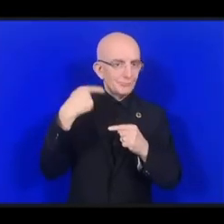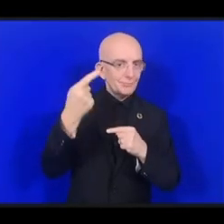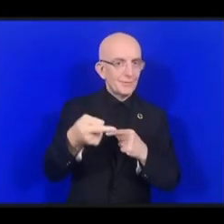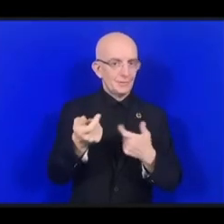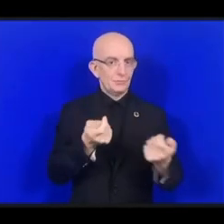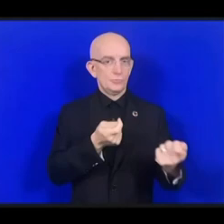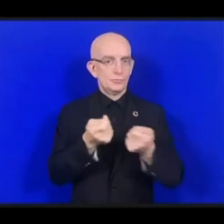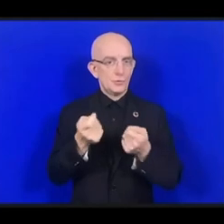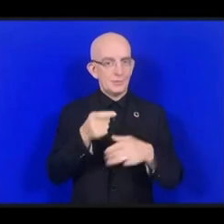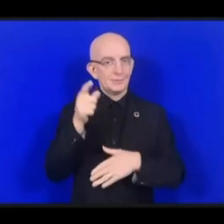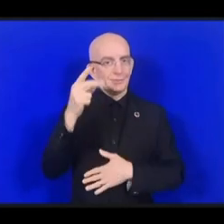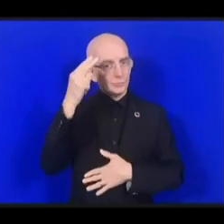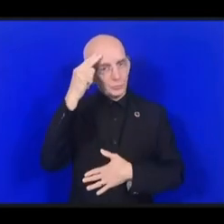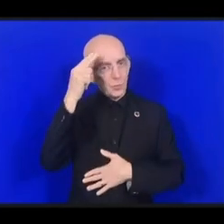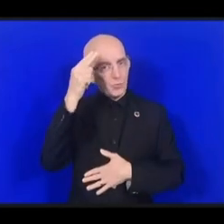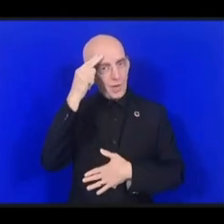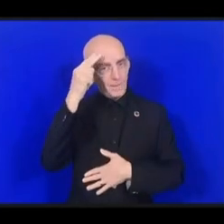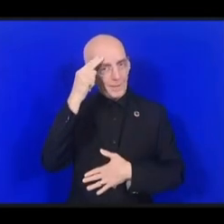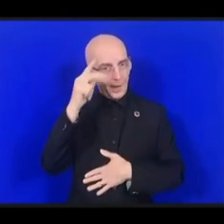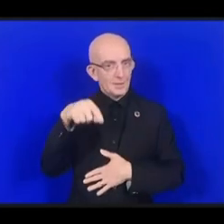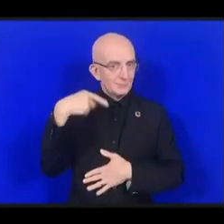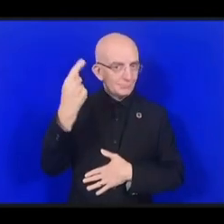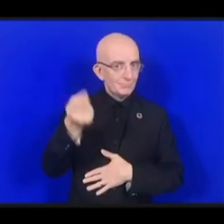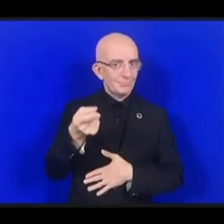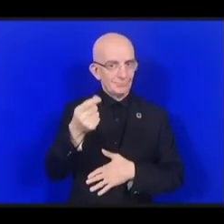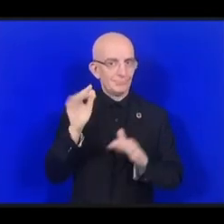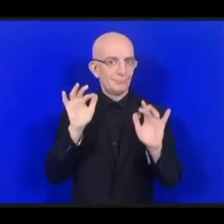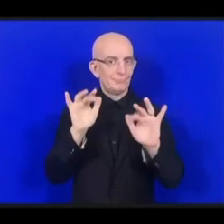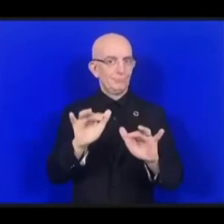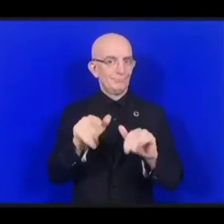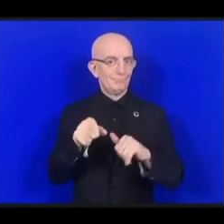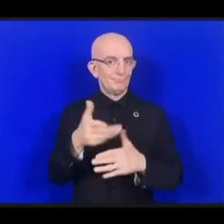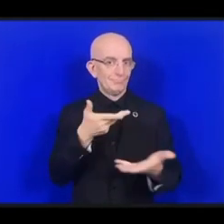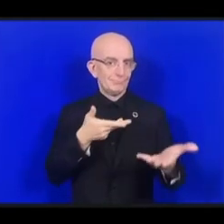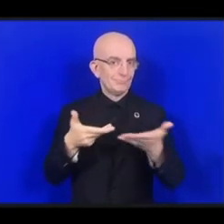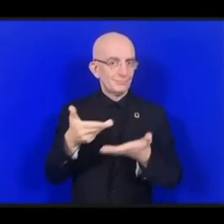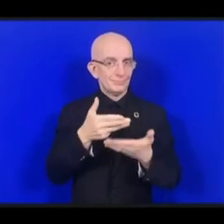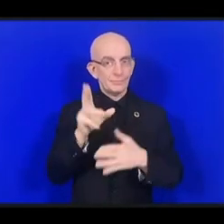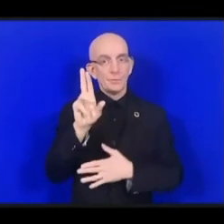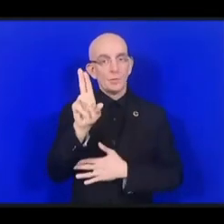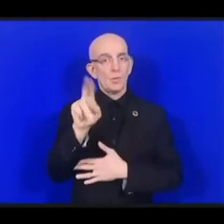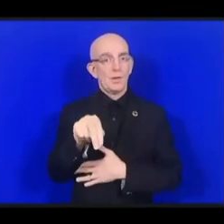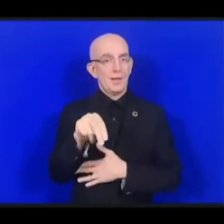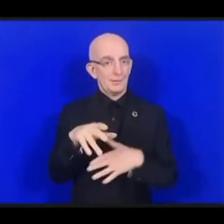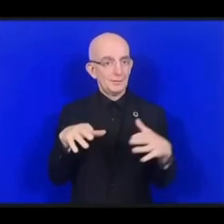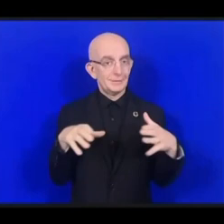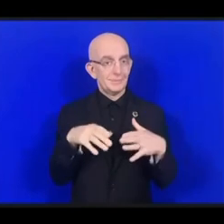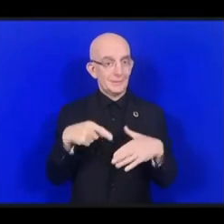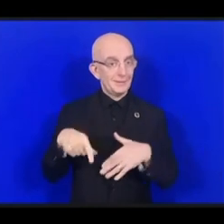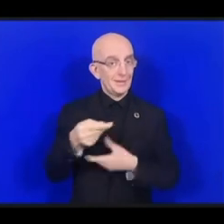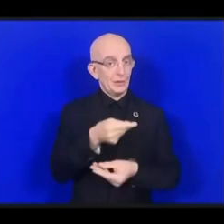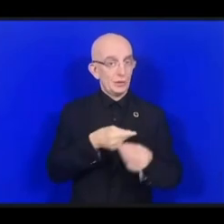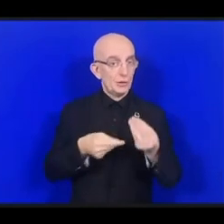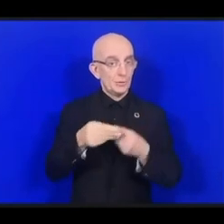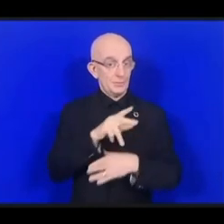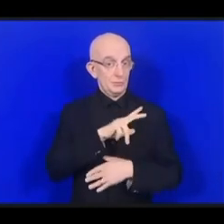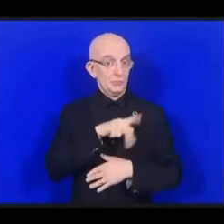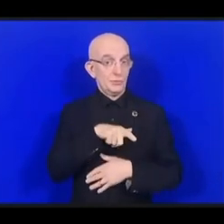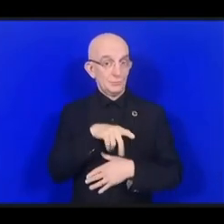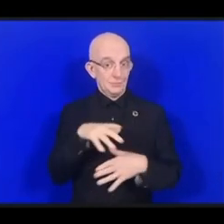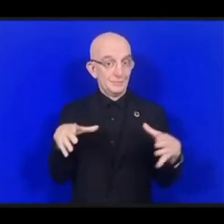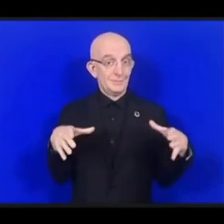国連経済社会局デサは皆様を全面的にサポートする用意ができて